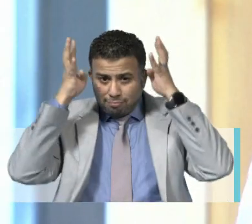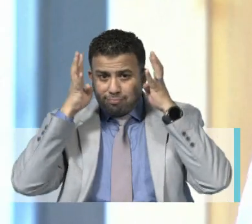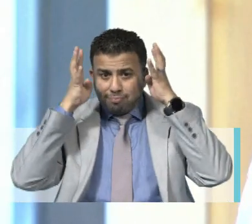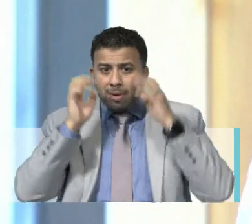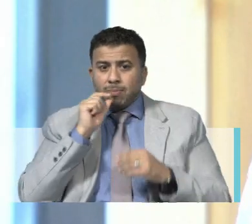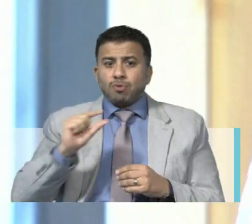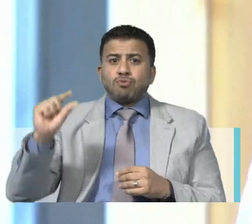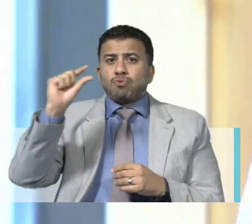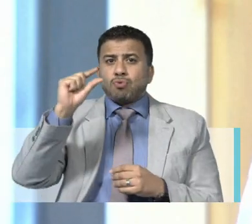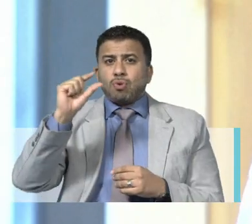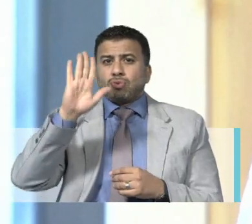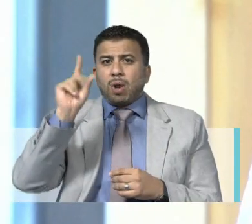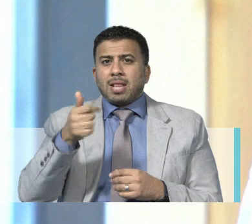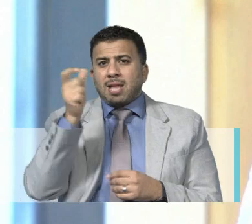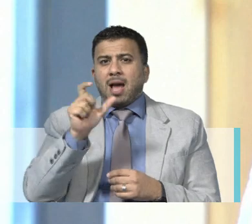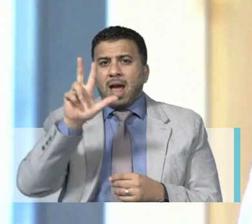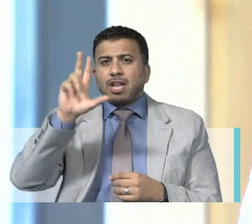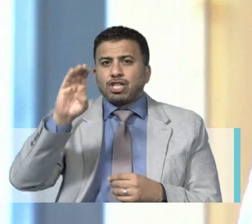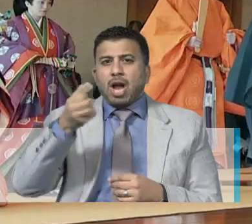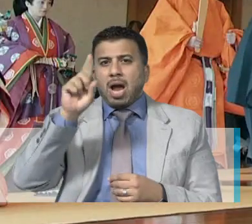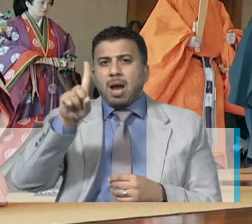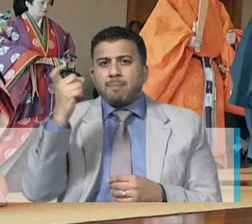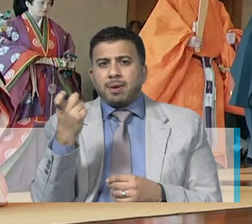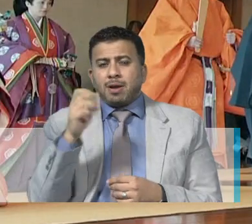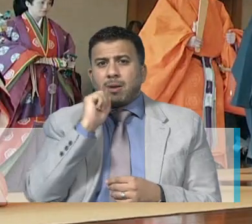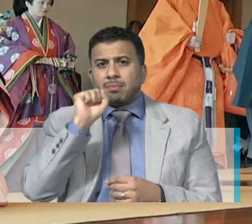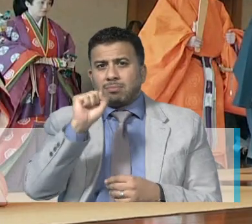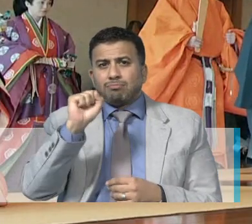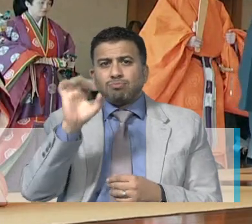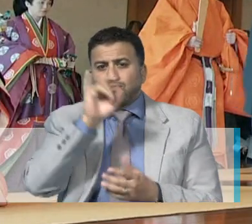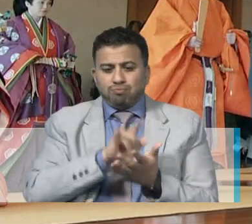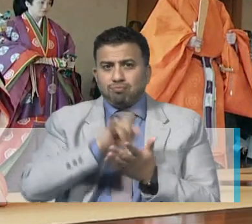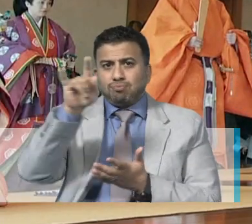معالي الدكتور سلطان الجابر وزير دولة المبعوث الخاص